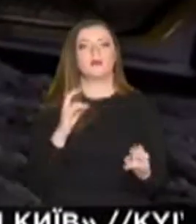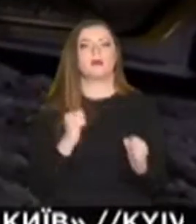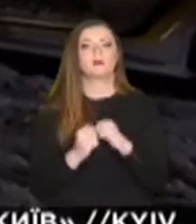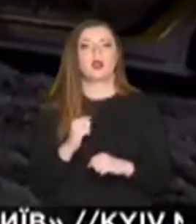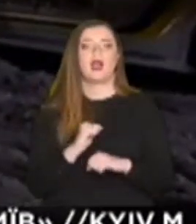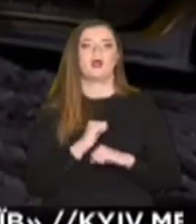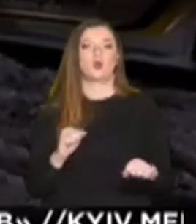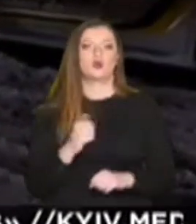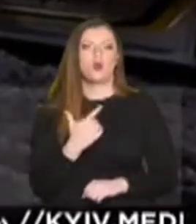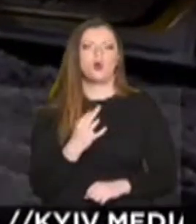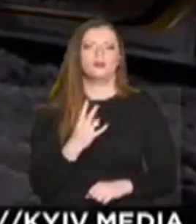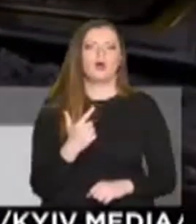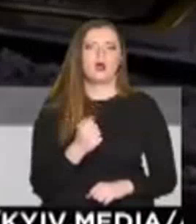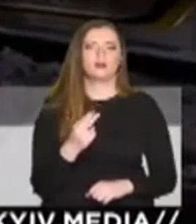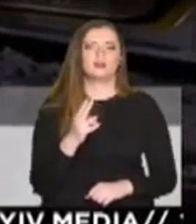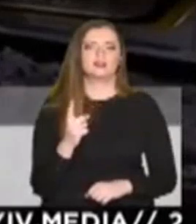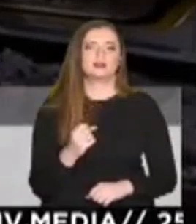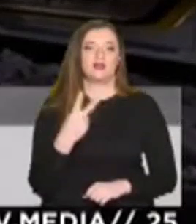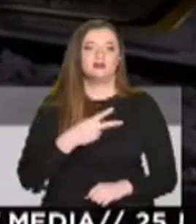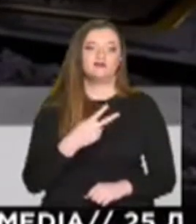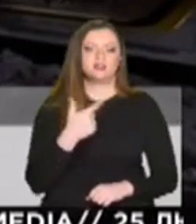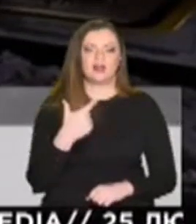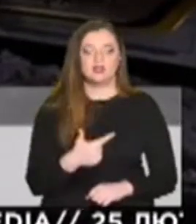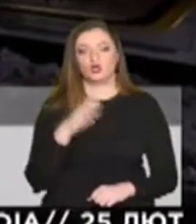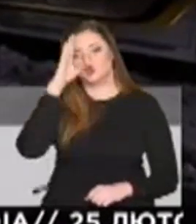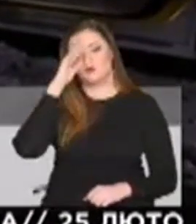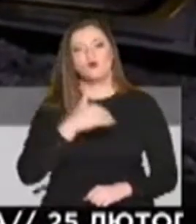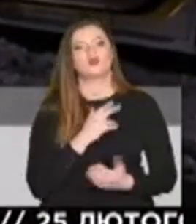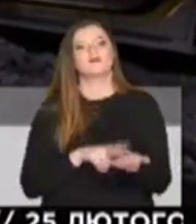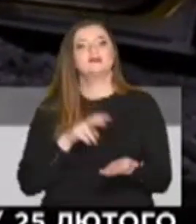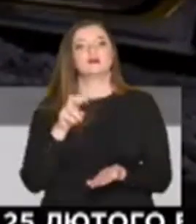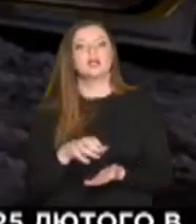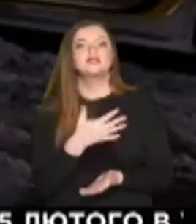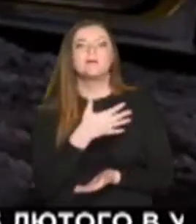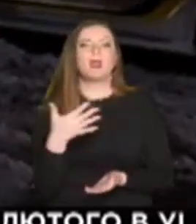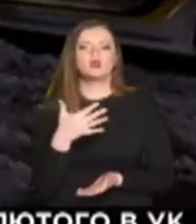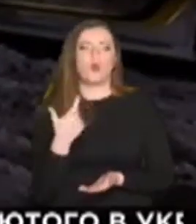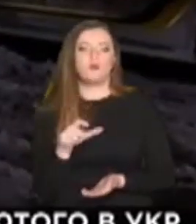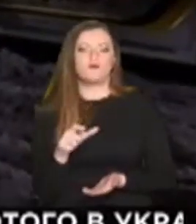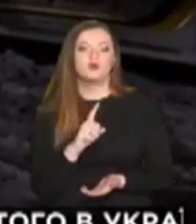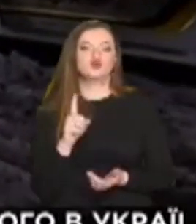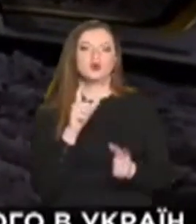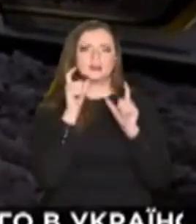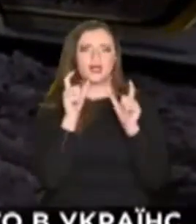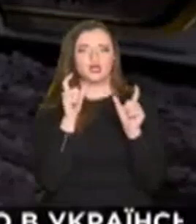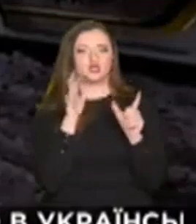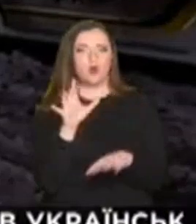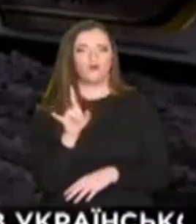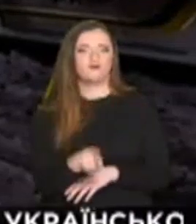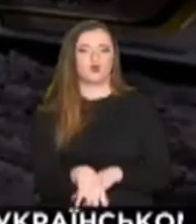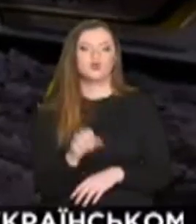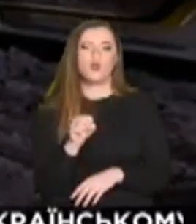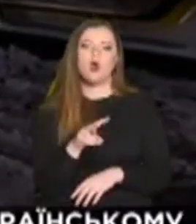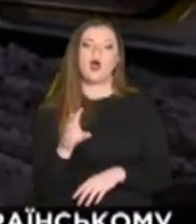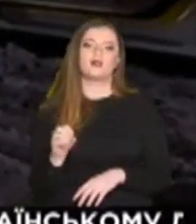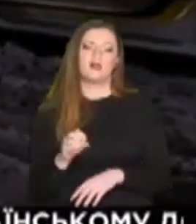проспекті Героя Гонгадзе 20Г. Нагадаю, що чоловік хотів стрибнути із 5-го поверху, щось голосно кричав у вікно,